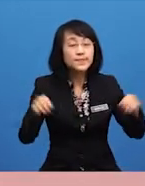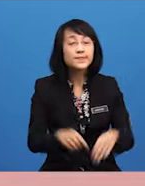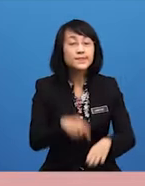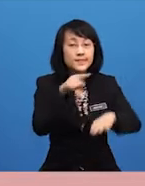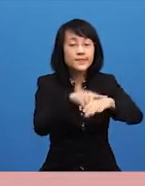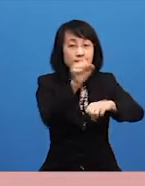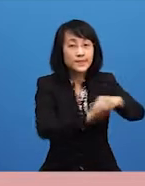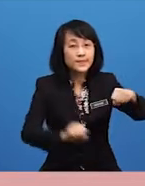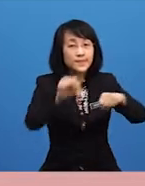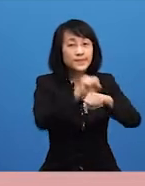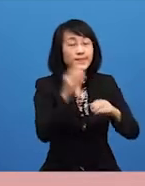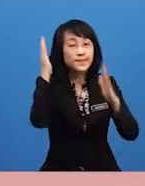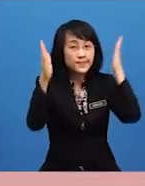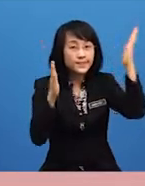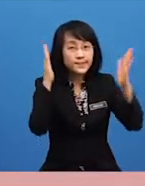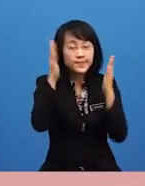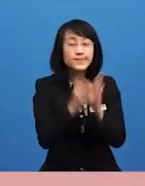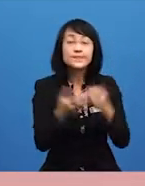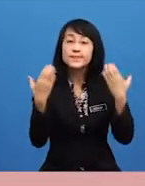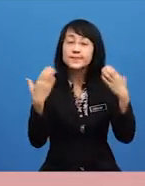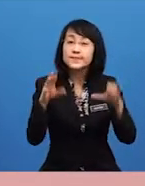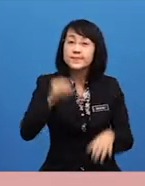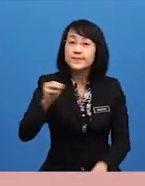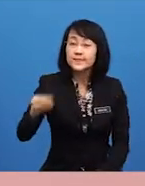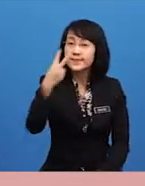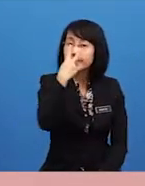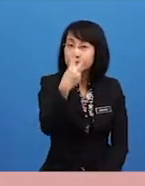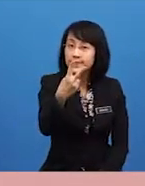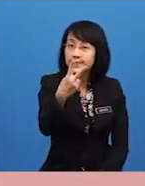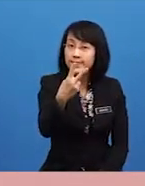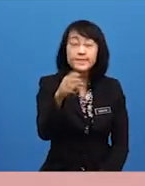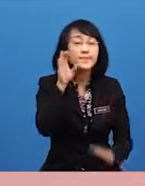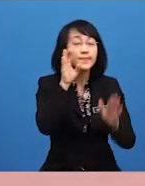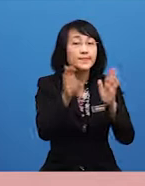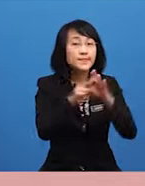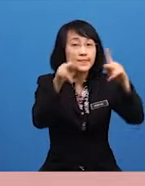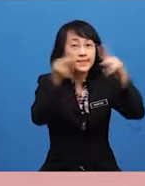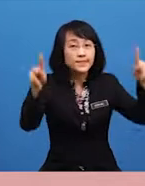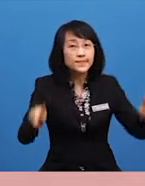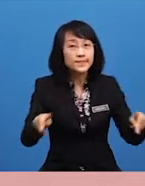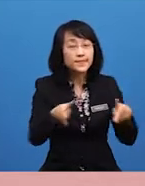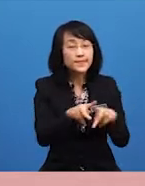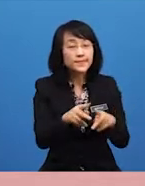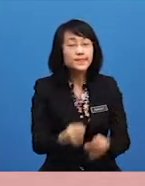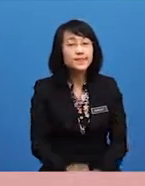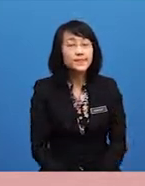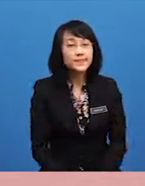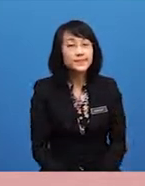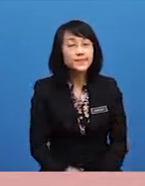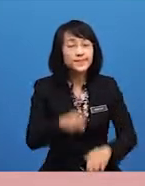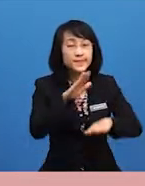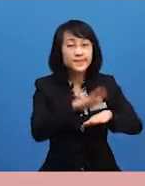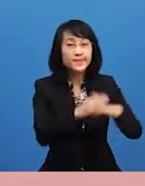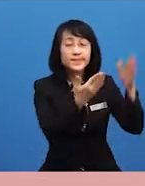semenanjung Malaysia. Cuba murid-murid lihat paparan peta yang ditayangkan pada